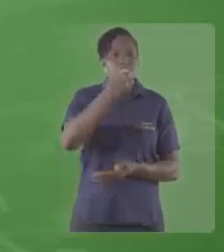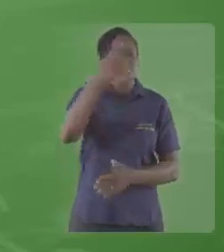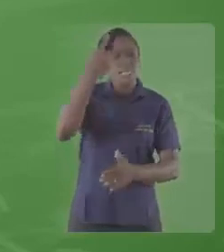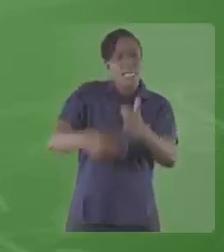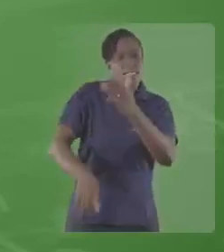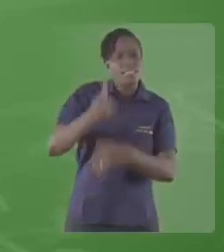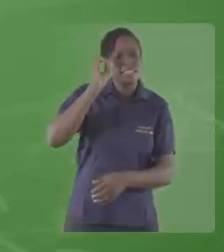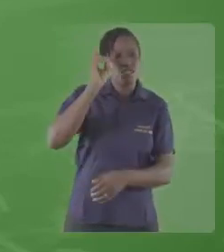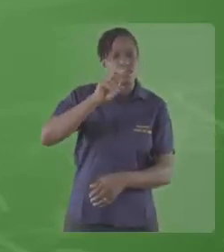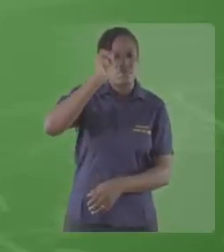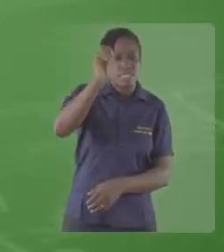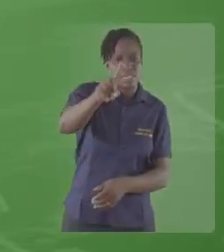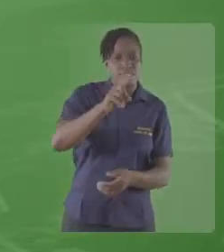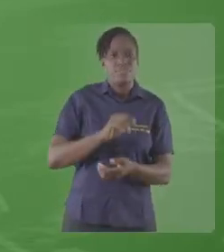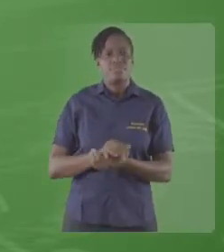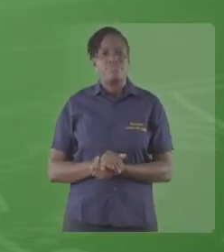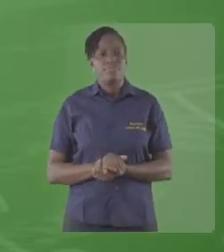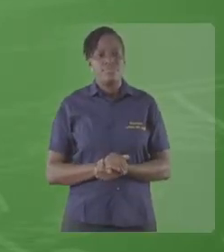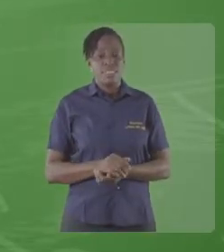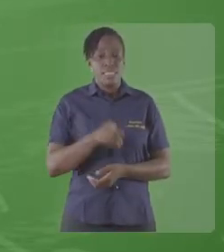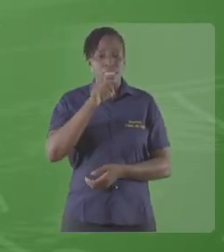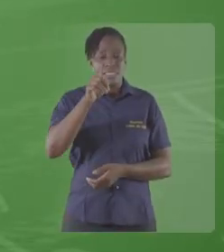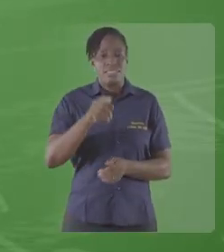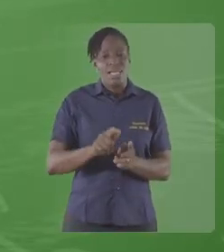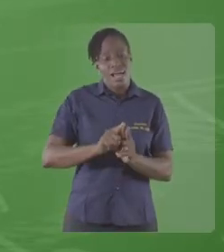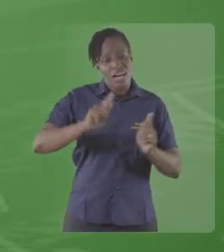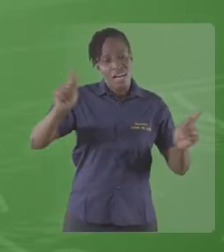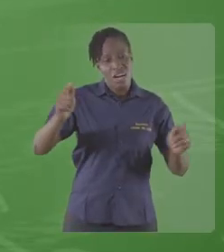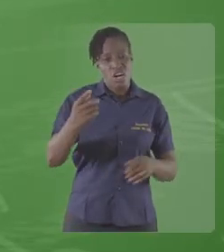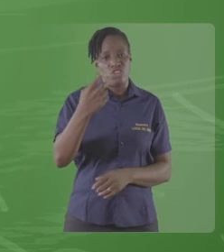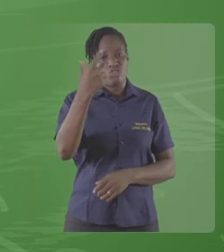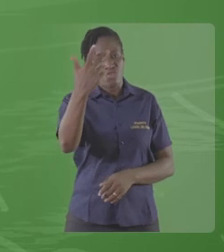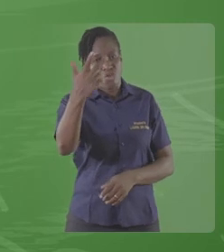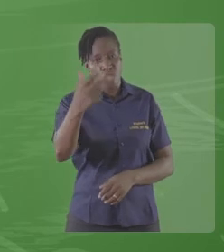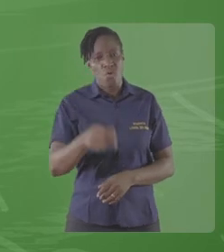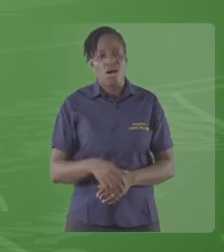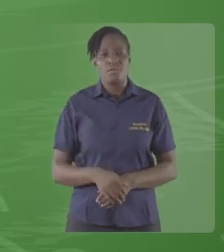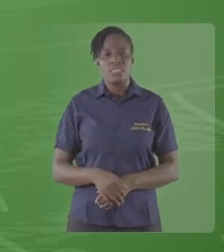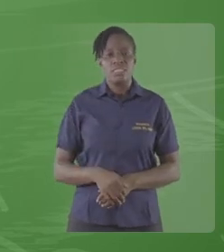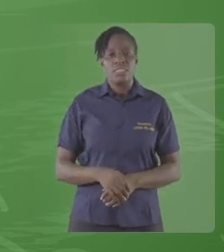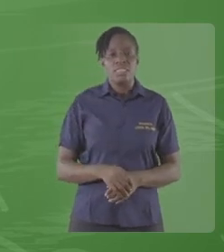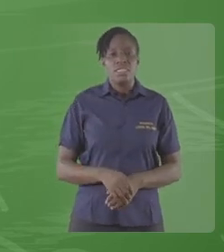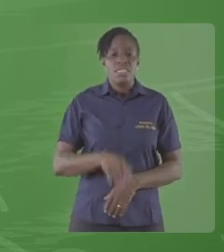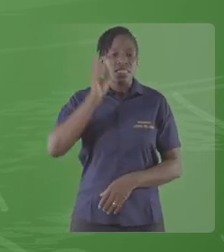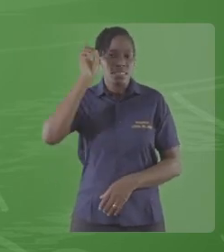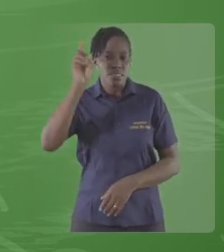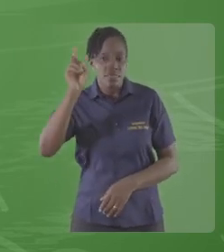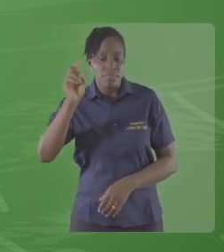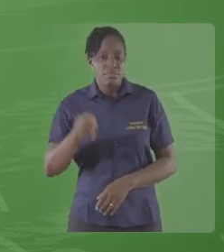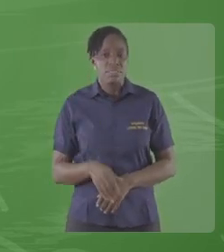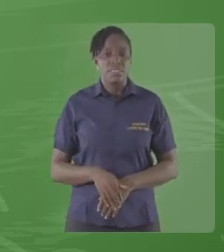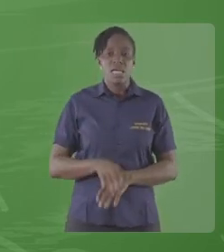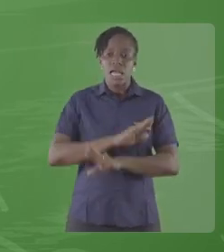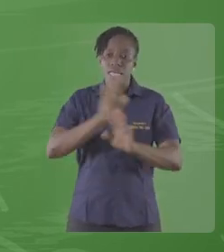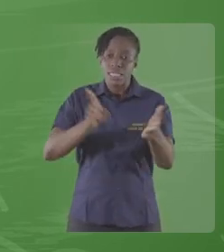registre s'agit-il? Il s'agit tout simplement, grand 3, le style indirect libre ou le